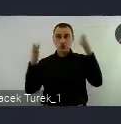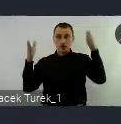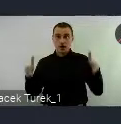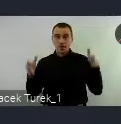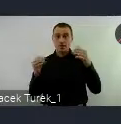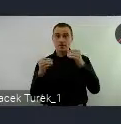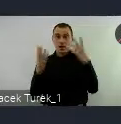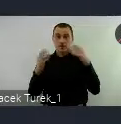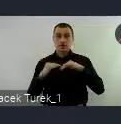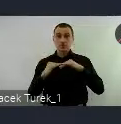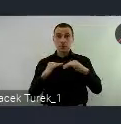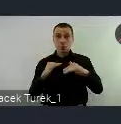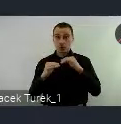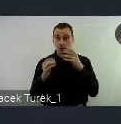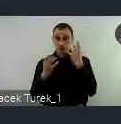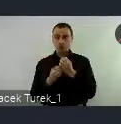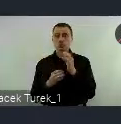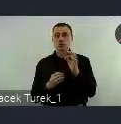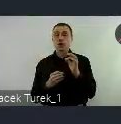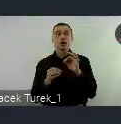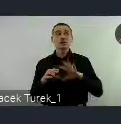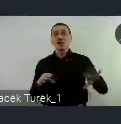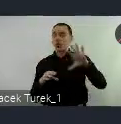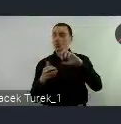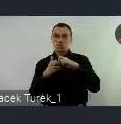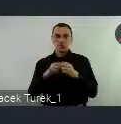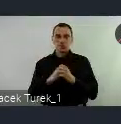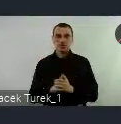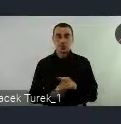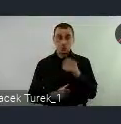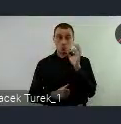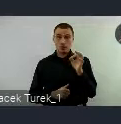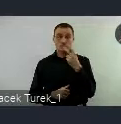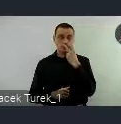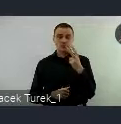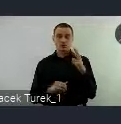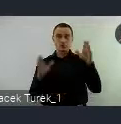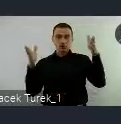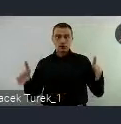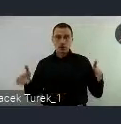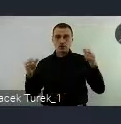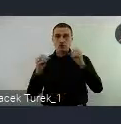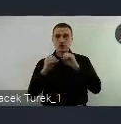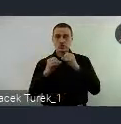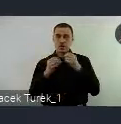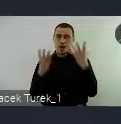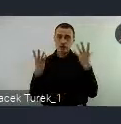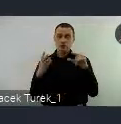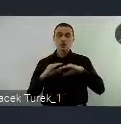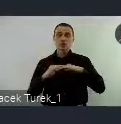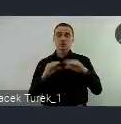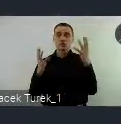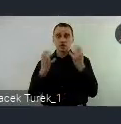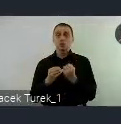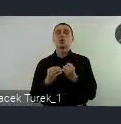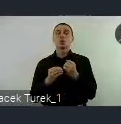ale ponieważ nie ma to się źle chodzi to jest przykład kiedy jest dobrze ciemna podłoga jasna ściana tutaj powstają tak zwane naturalne linię kontrastowe